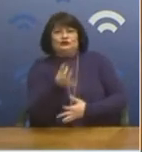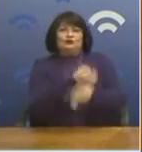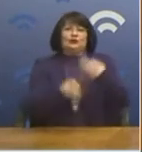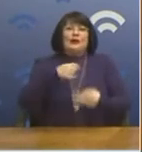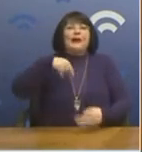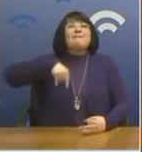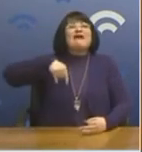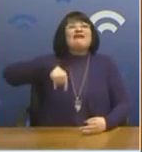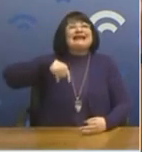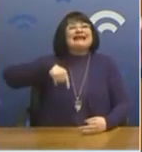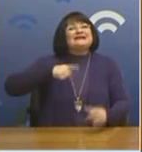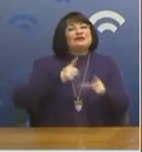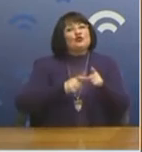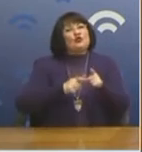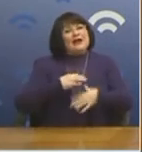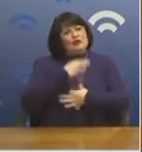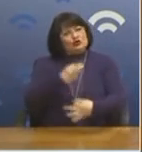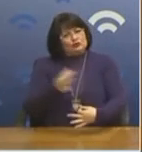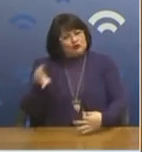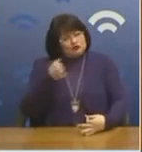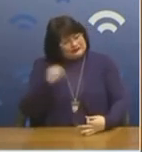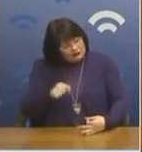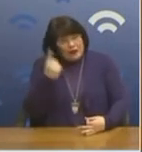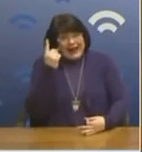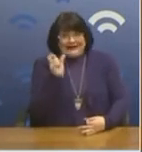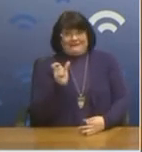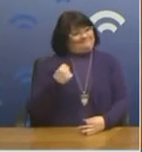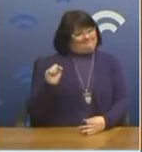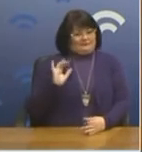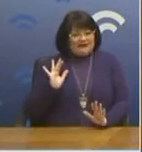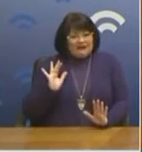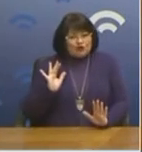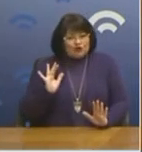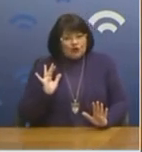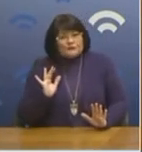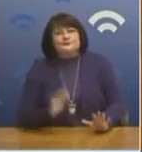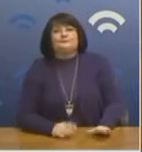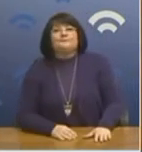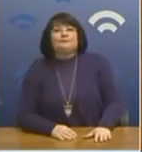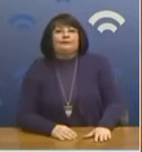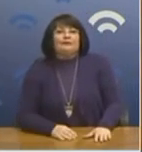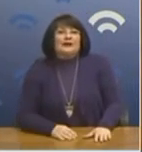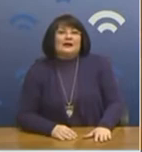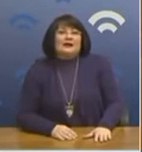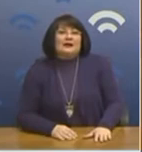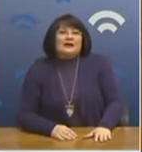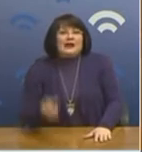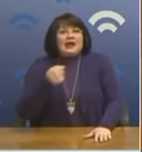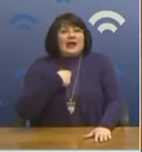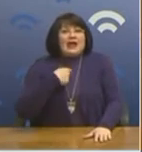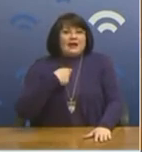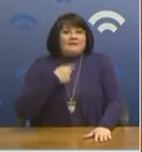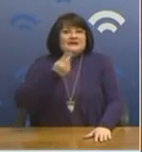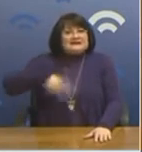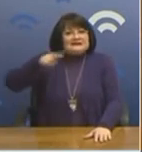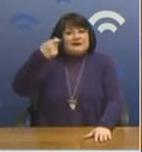Παφίλη που συμφωνώ εκτός από ένα σημείο, γιατί κύριε Παφίλη, εμείς αυξήσαμε τους